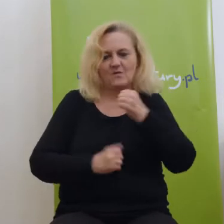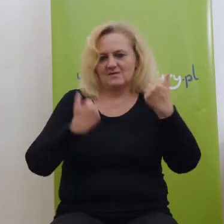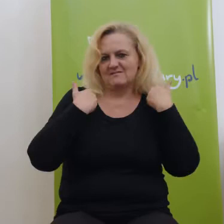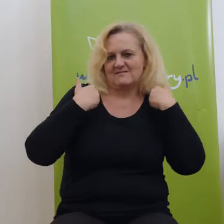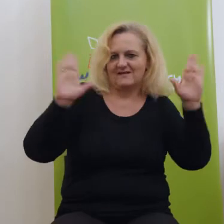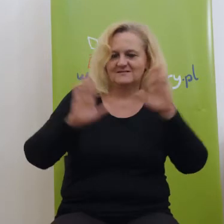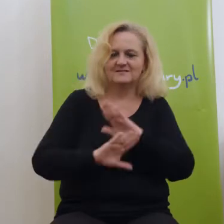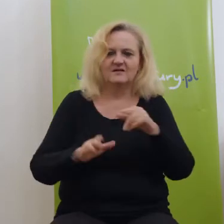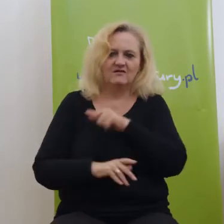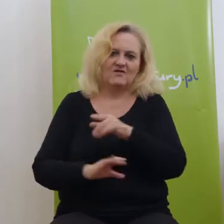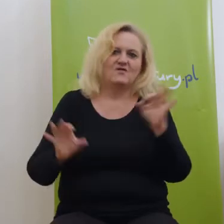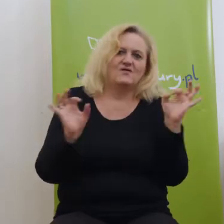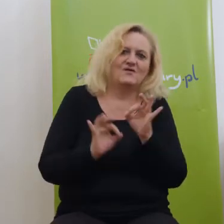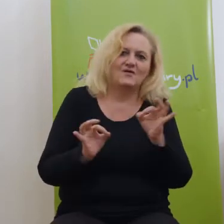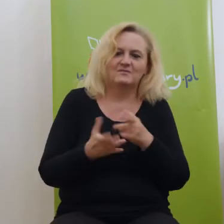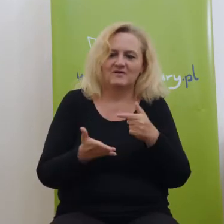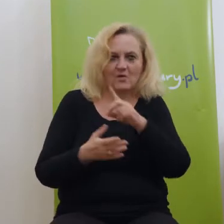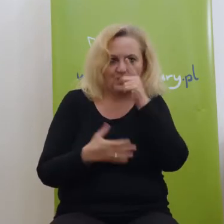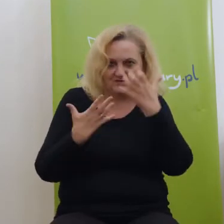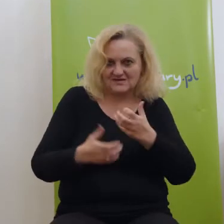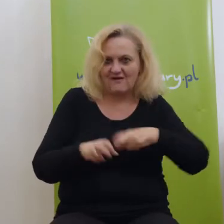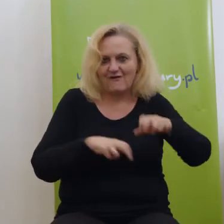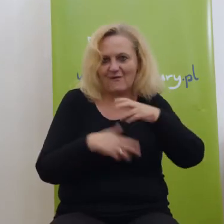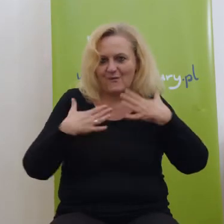Może to jest jakieś horrendum, że ludzie chcą w tym chodzić.